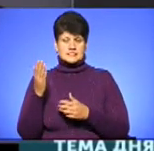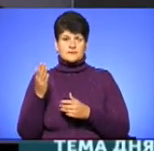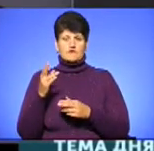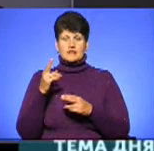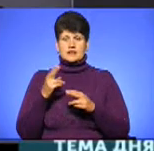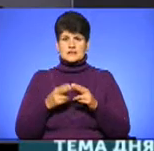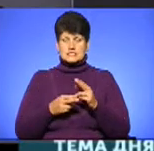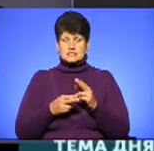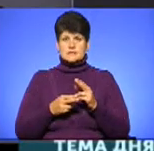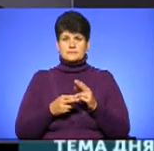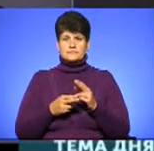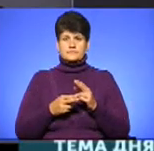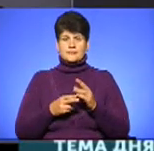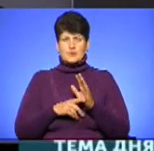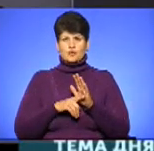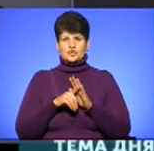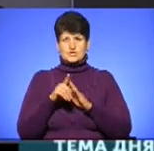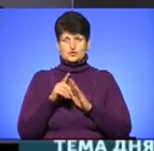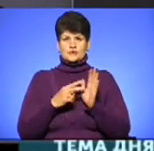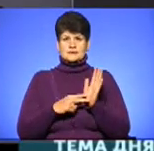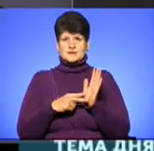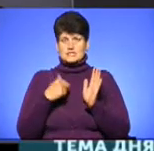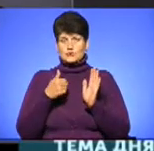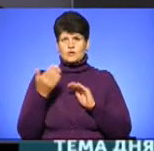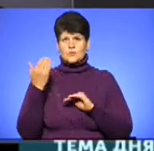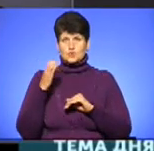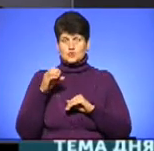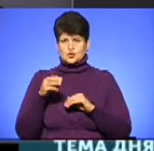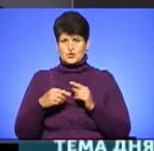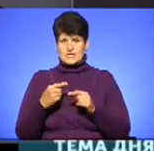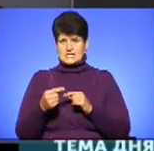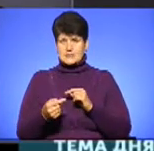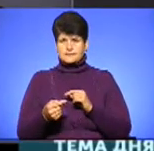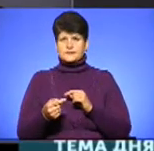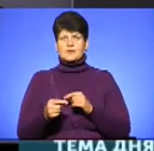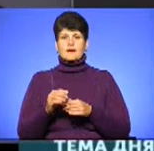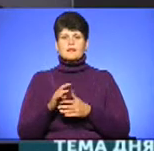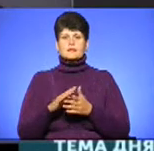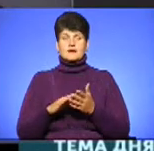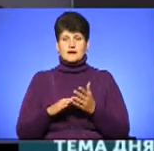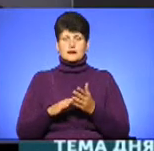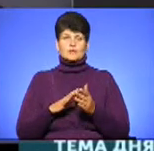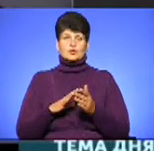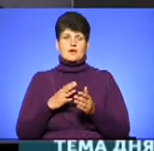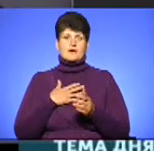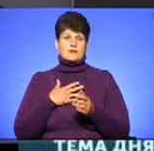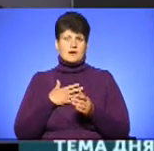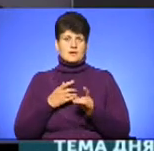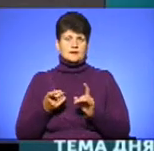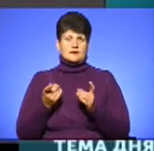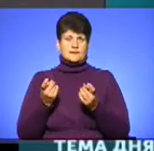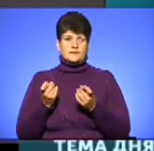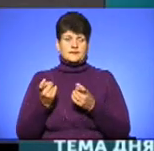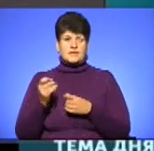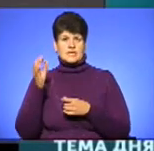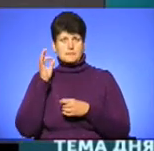кінці, так, на початку 70-х років минулого століття. От далі досвід припала Канада, і європейські країни, і Німеччина,